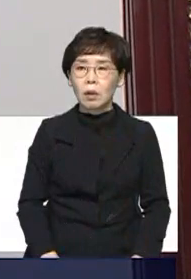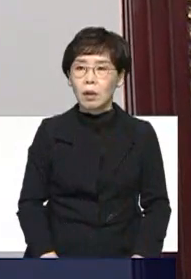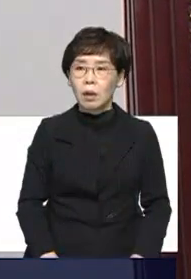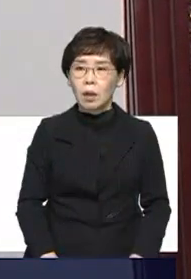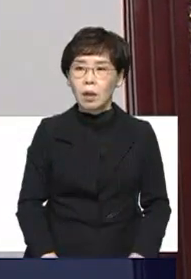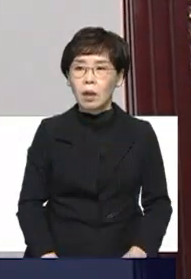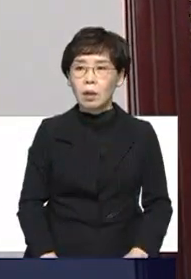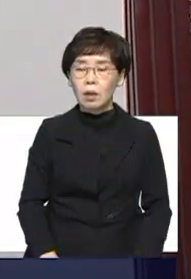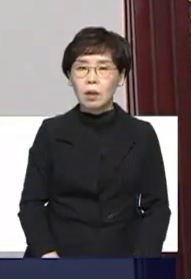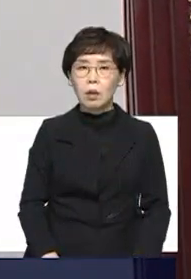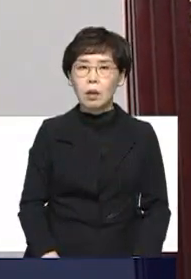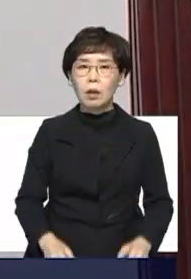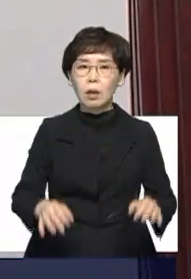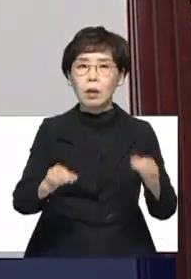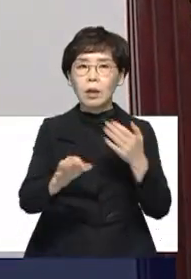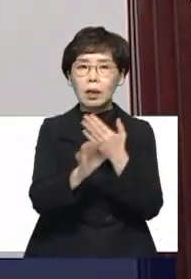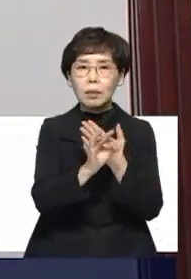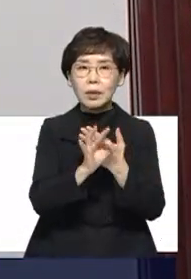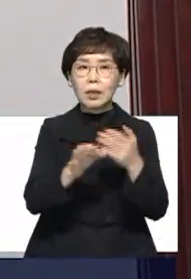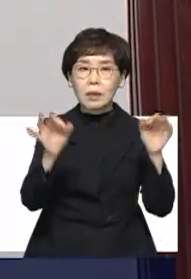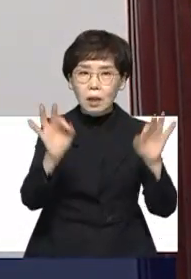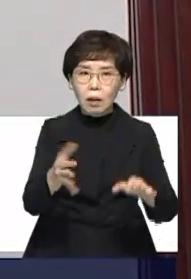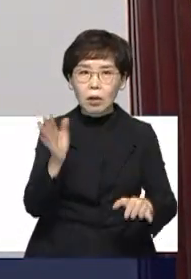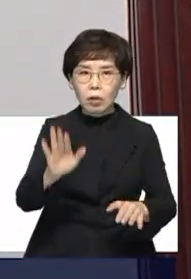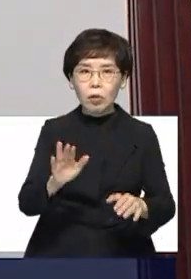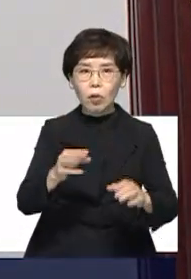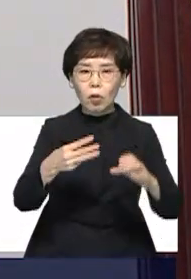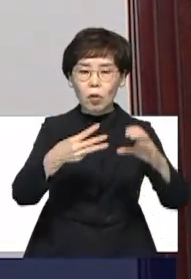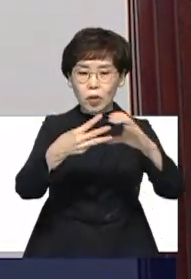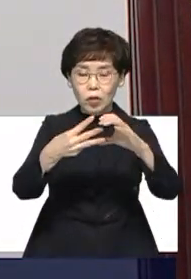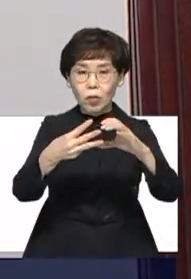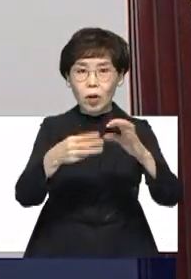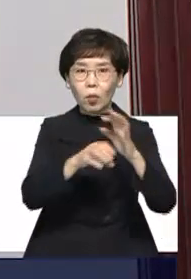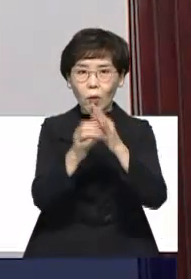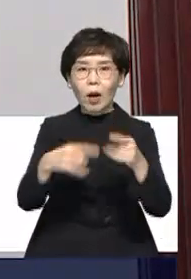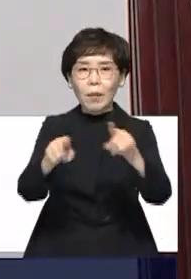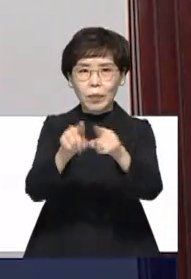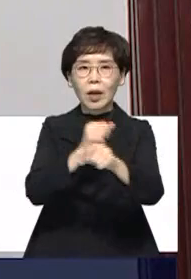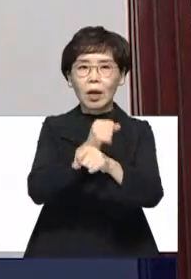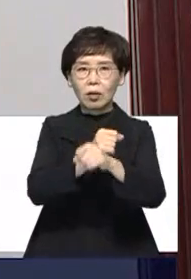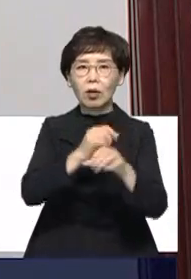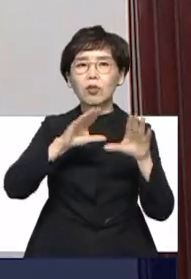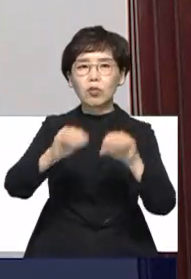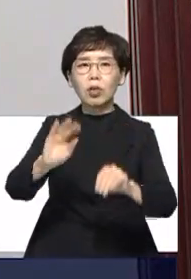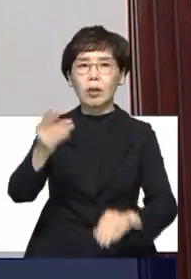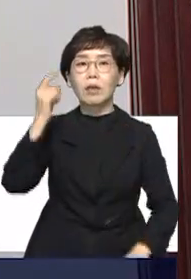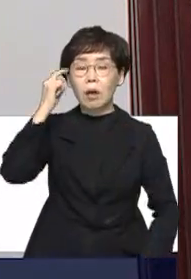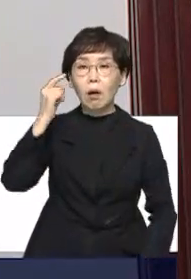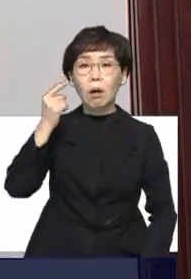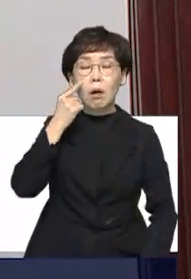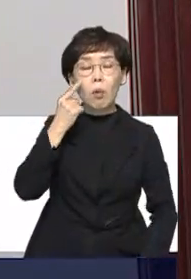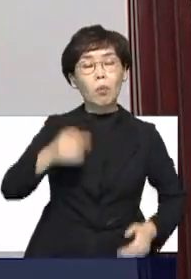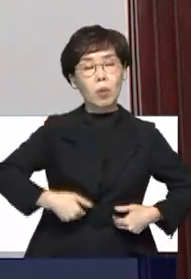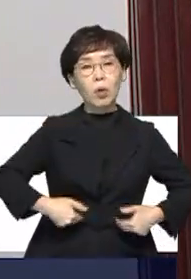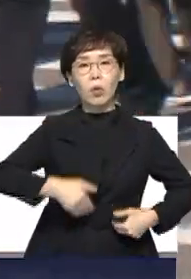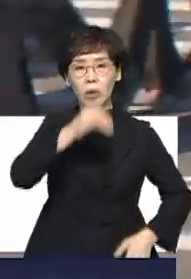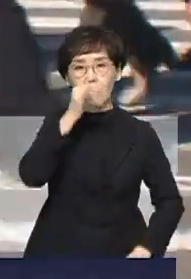잠정적으로만 소위 위드 코로나를 중단을 해야 되지 않나 하는 이런 생각을 해볼 필요가 있다고